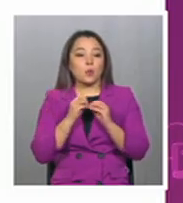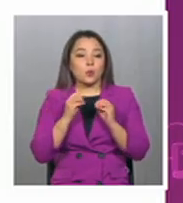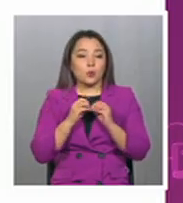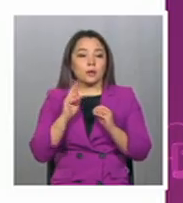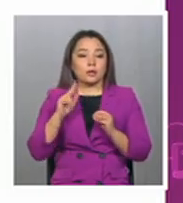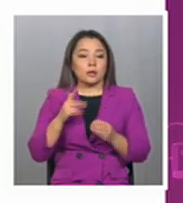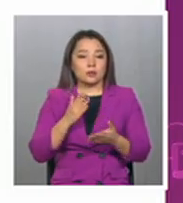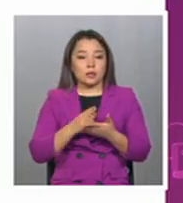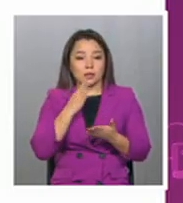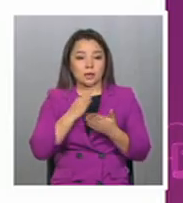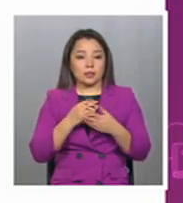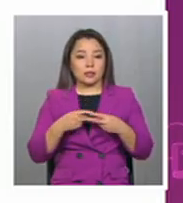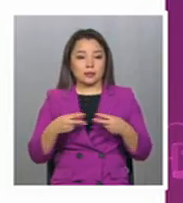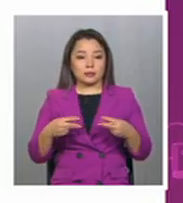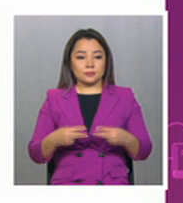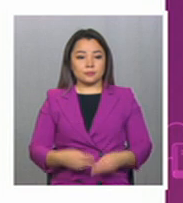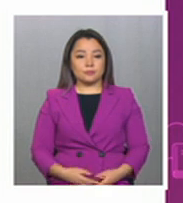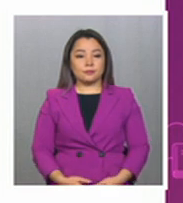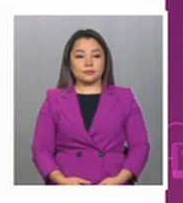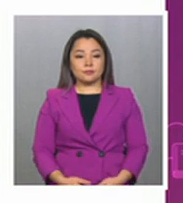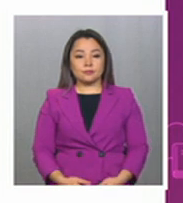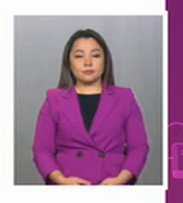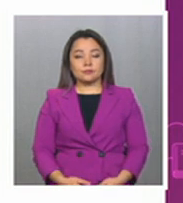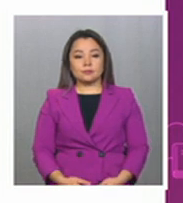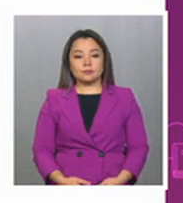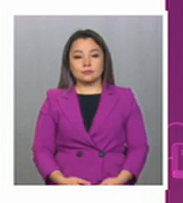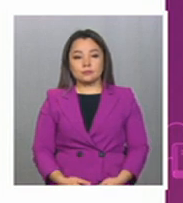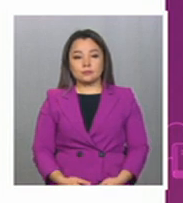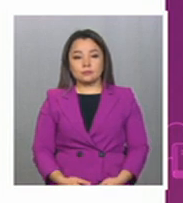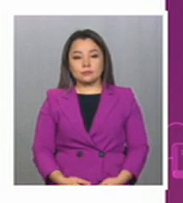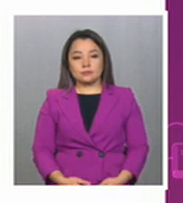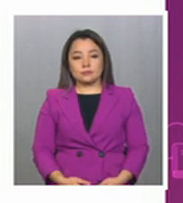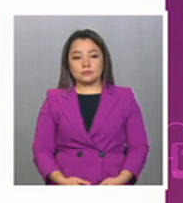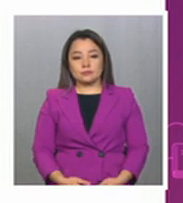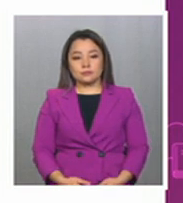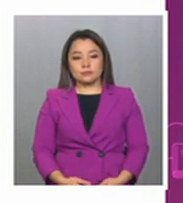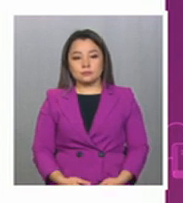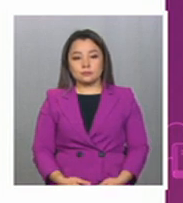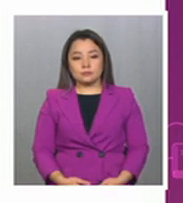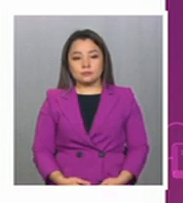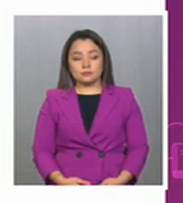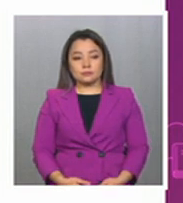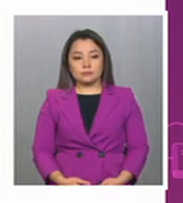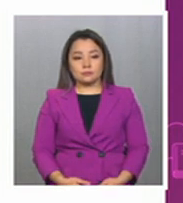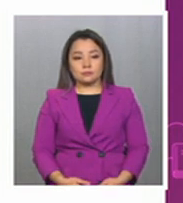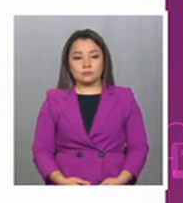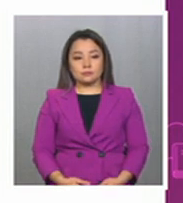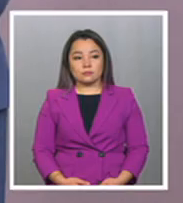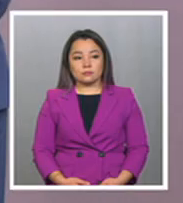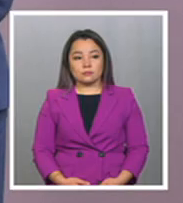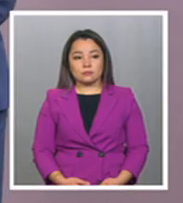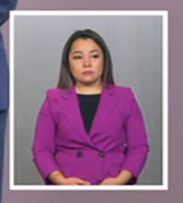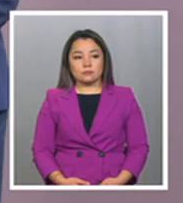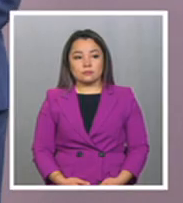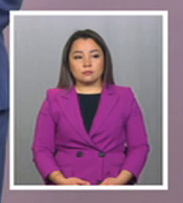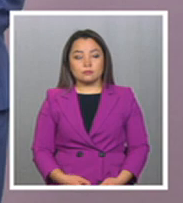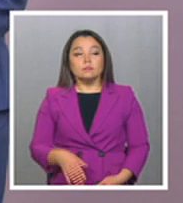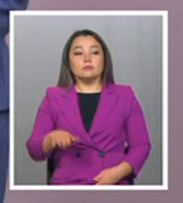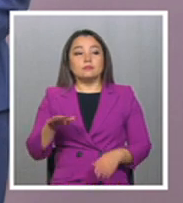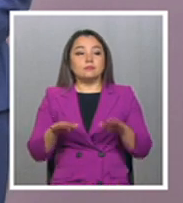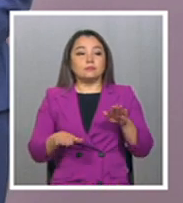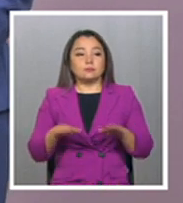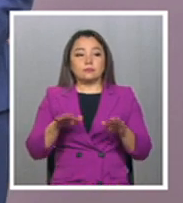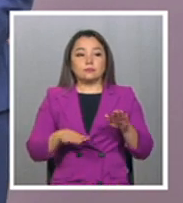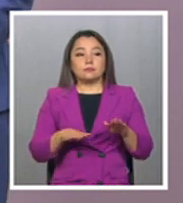килограммға тең. Жарайсыңдар балалар, келесі тапсырманы орындайық. Таразының сол